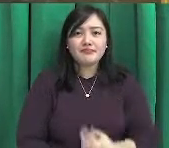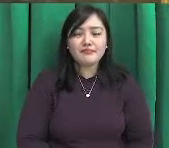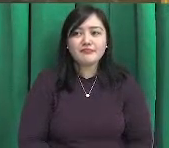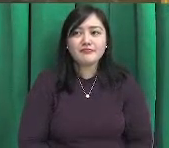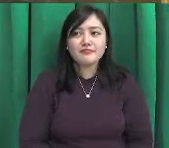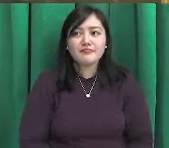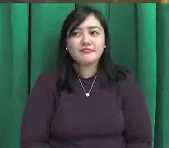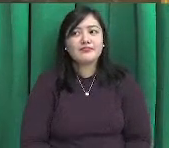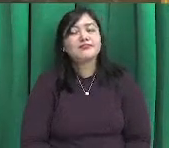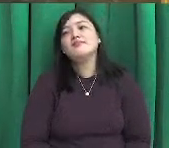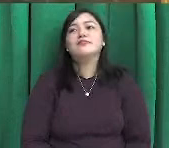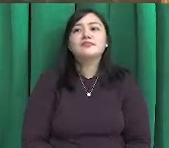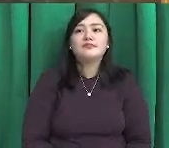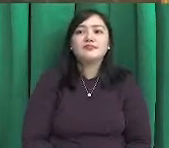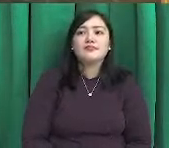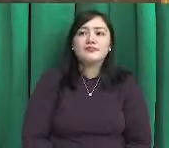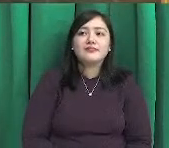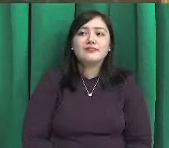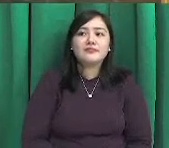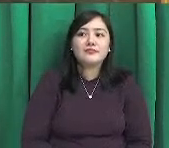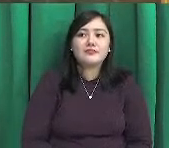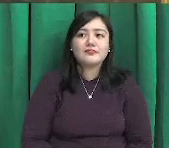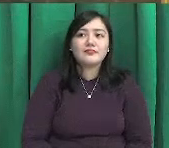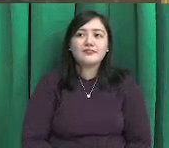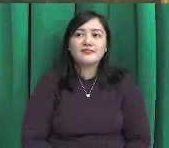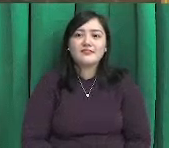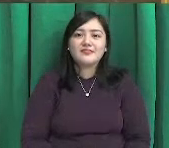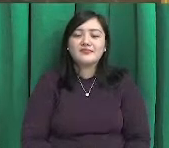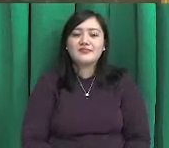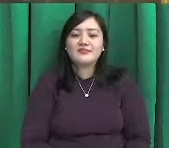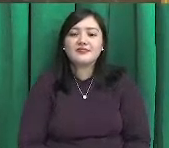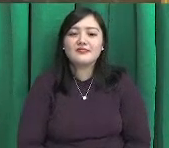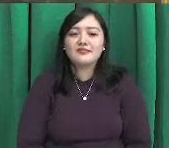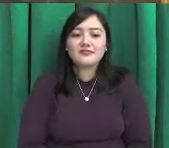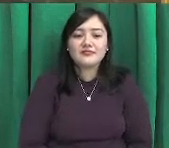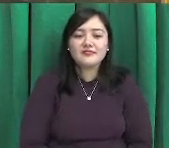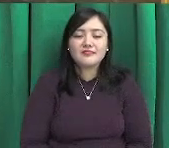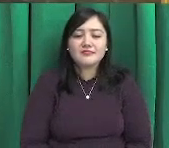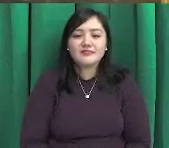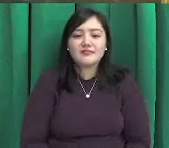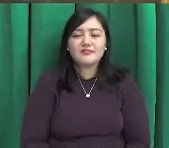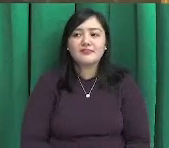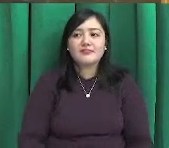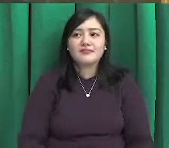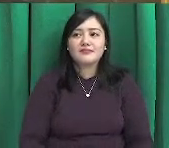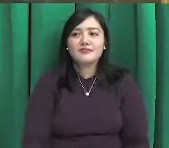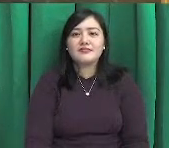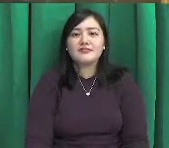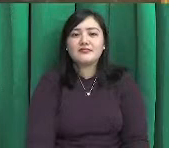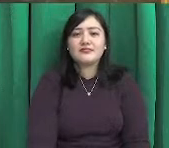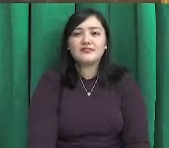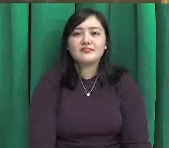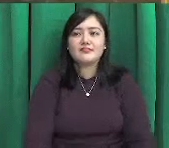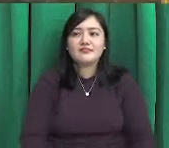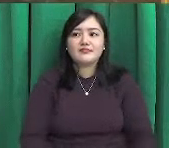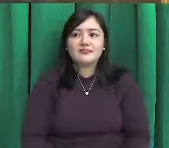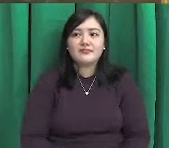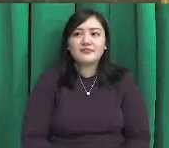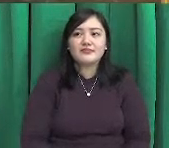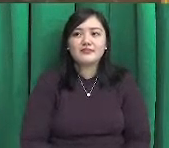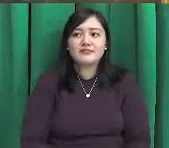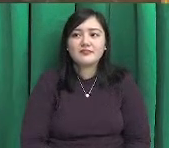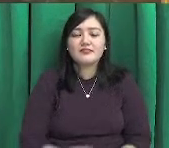I don't know kung, hindi ko naman po iniisip na yun yung ano ng Diyos sa kanya for saying to me na wala akong pakialam sa pera niya.